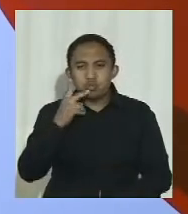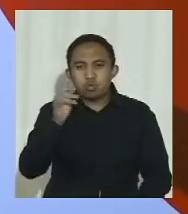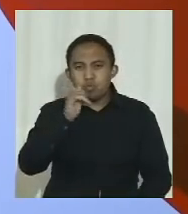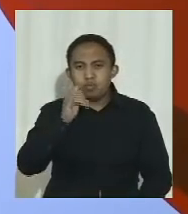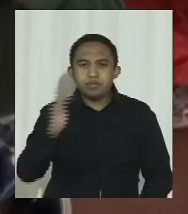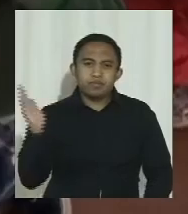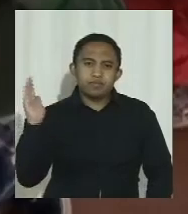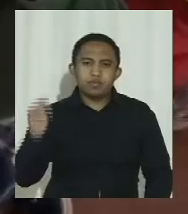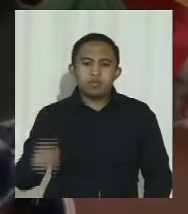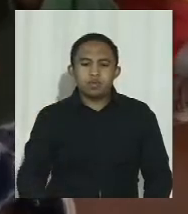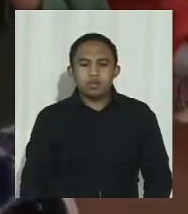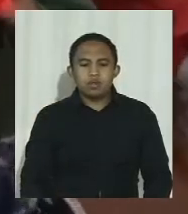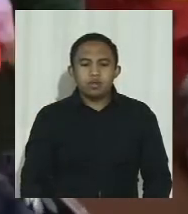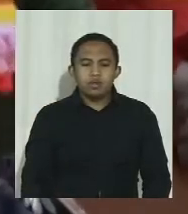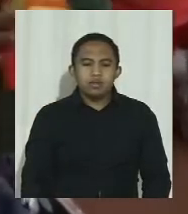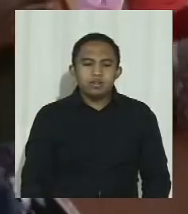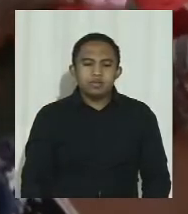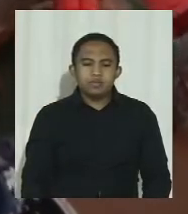hatrany.